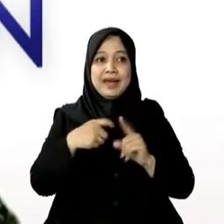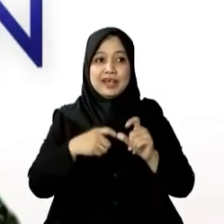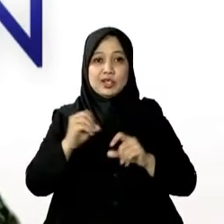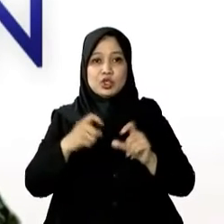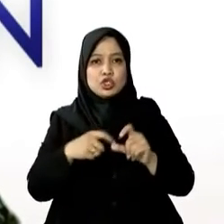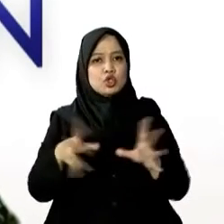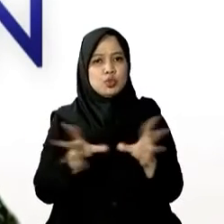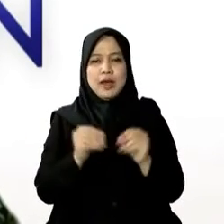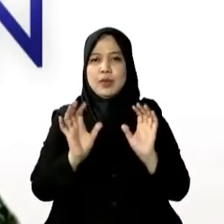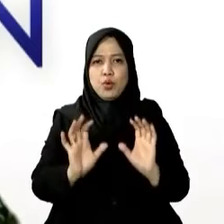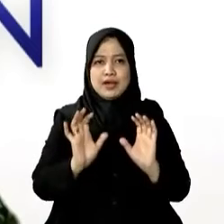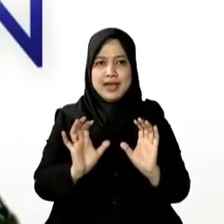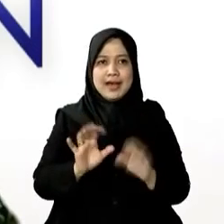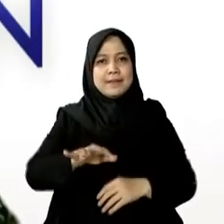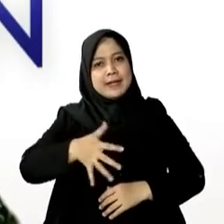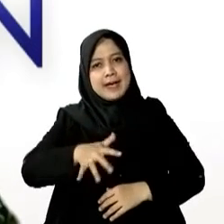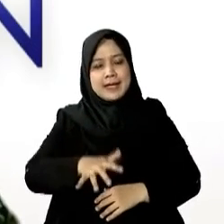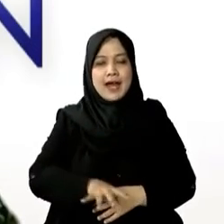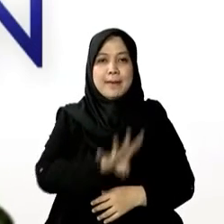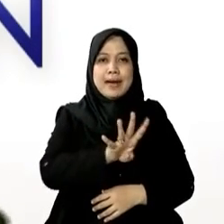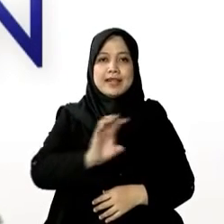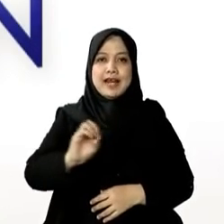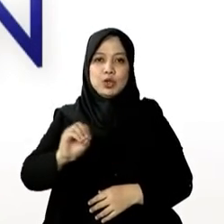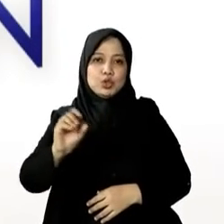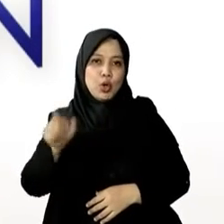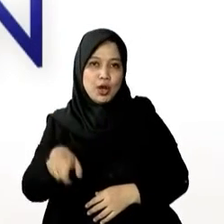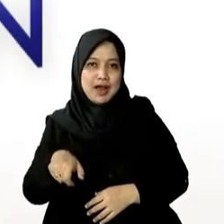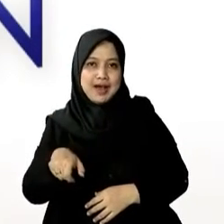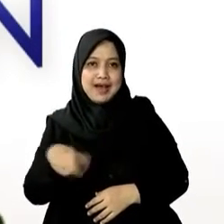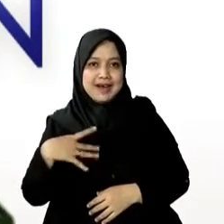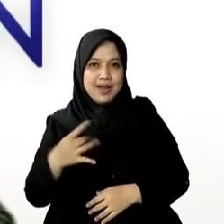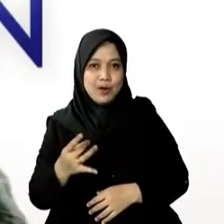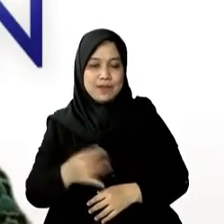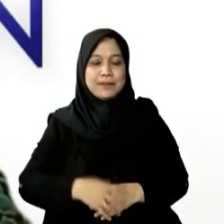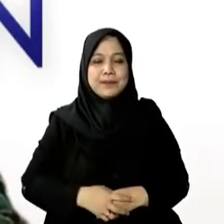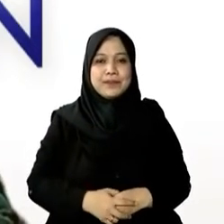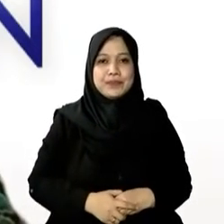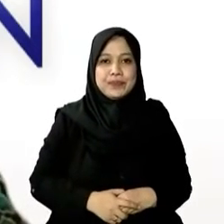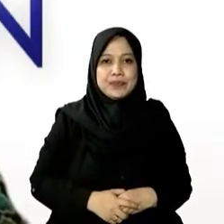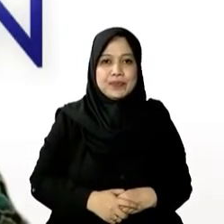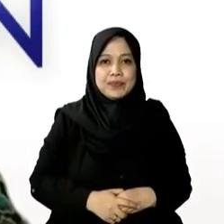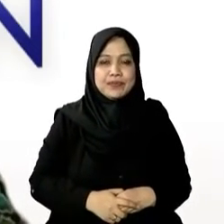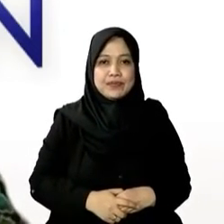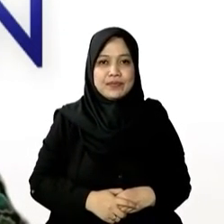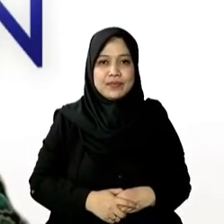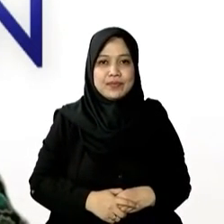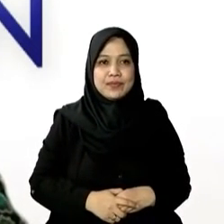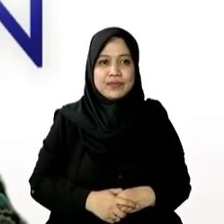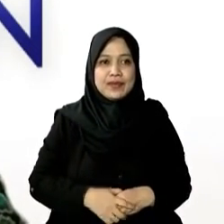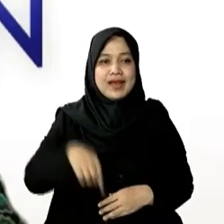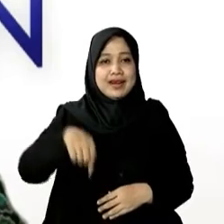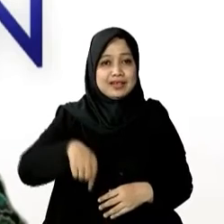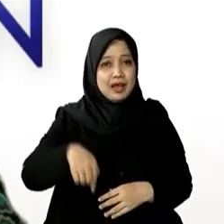banyak ada ambil kita sekitar 400 perang laptop kita bekerja setiap kita dan ini memang seorang